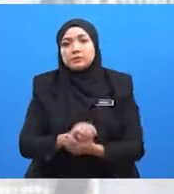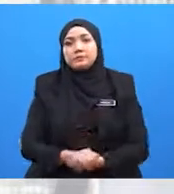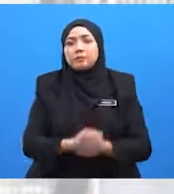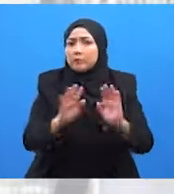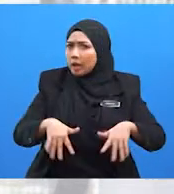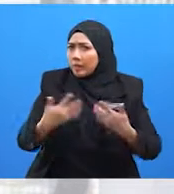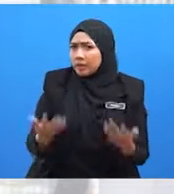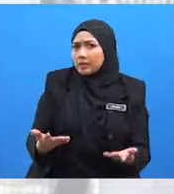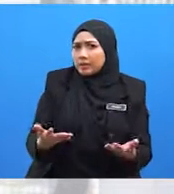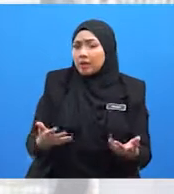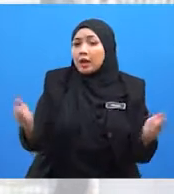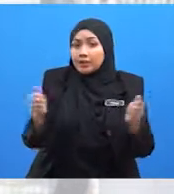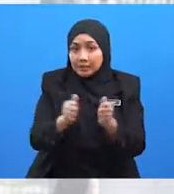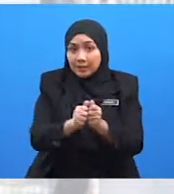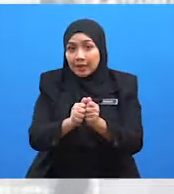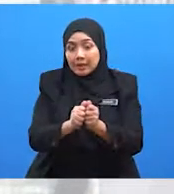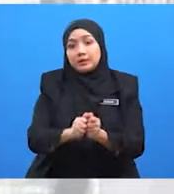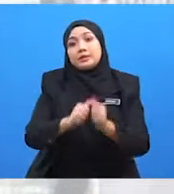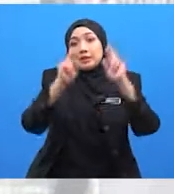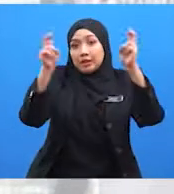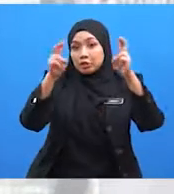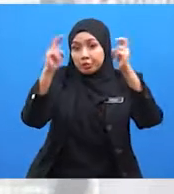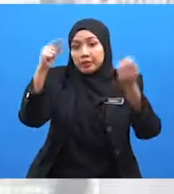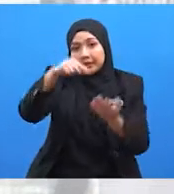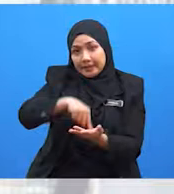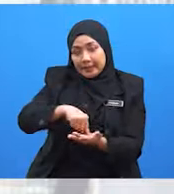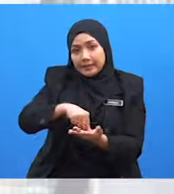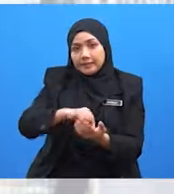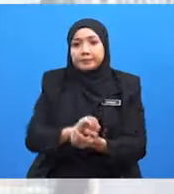bagaimana dengan topik pengangguran itu?